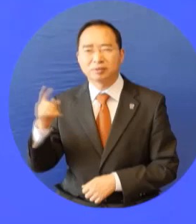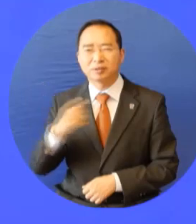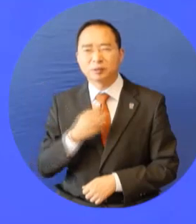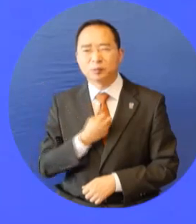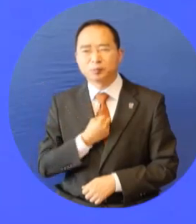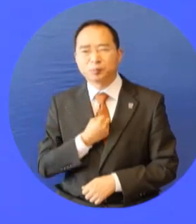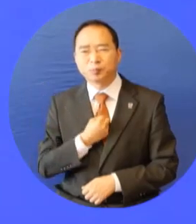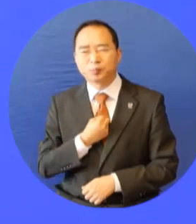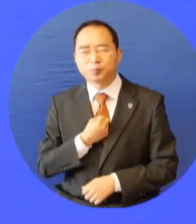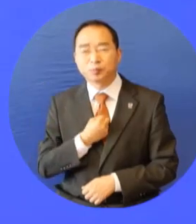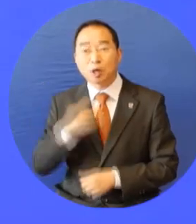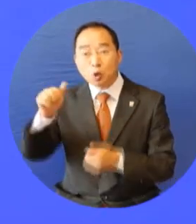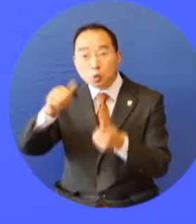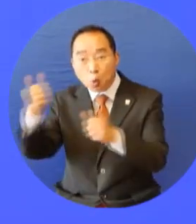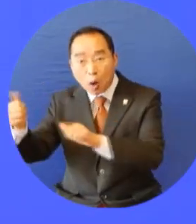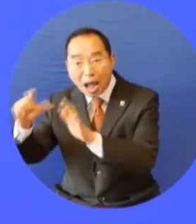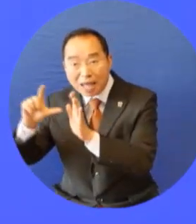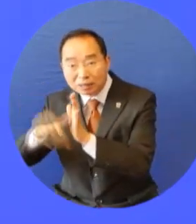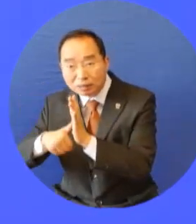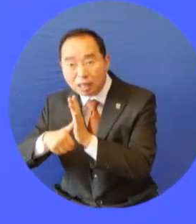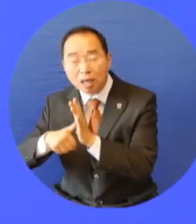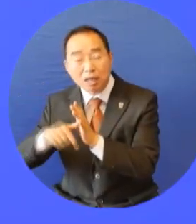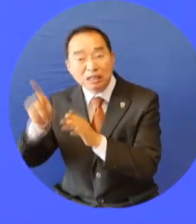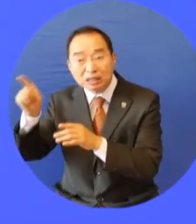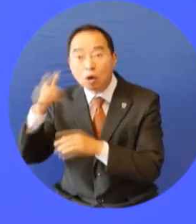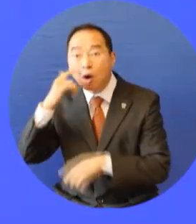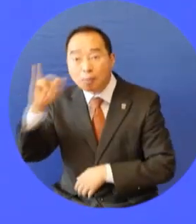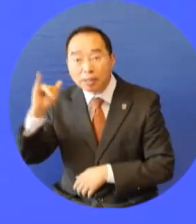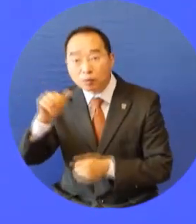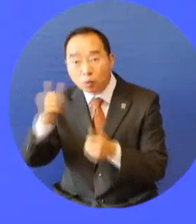그게 스물이 돼서 어머니가 딱 돌아가실 때